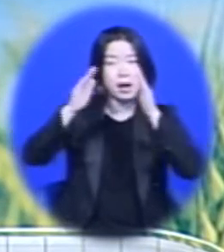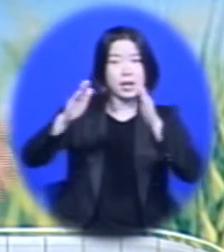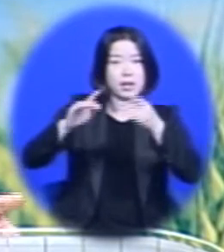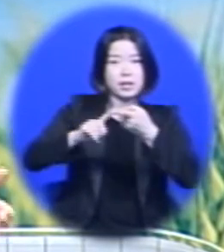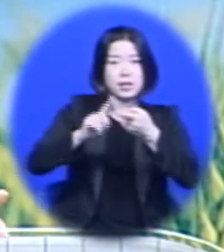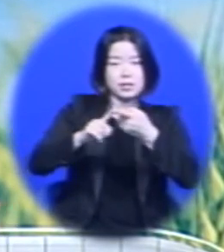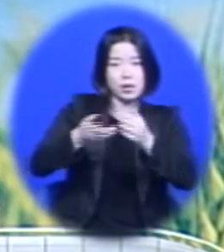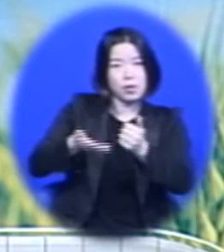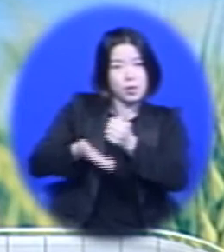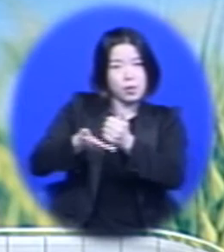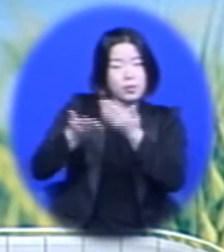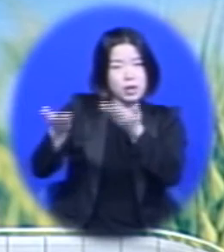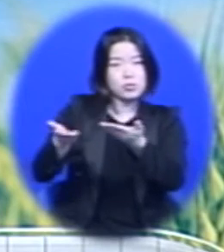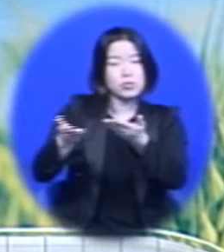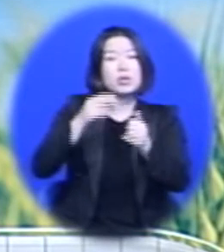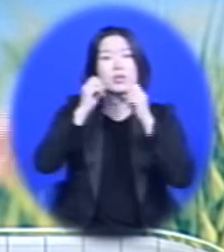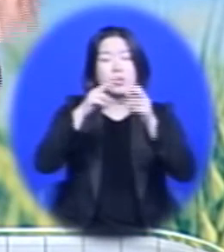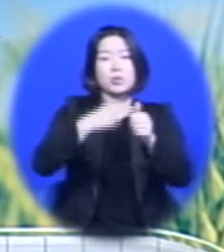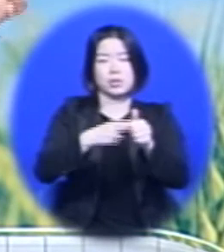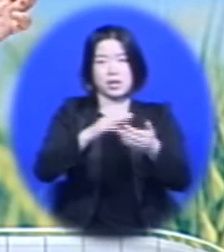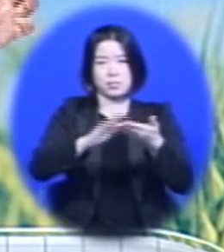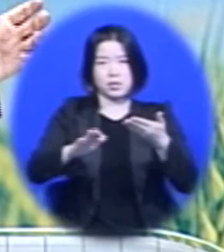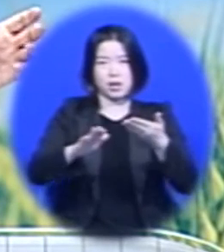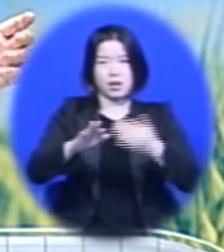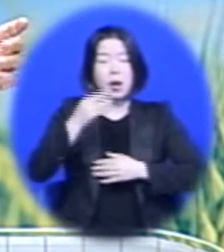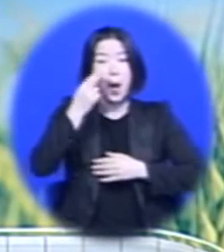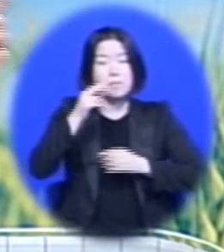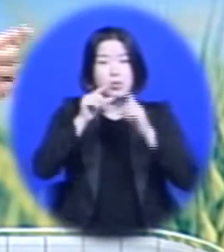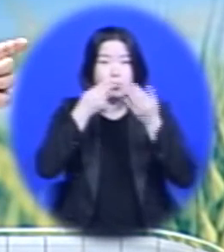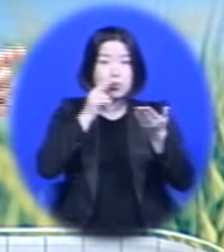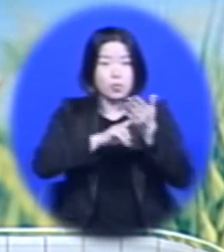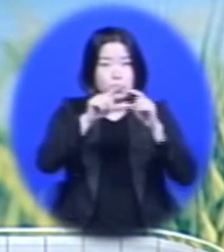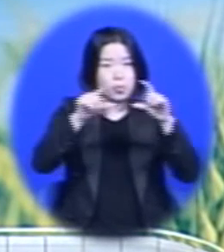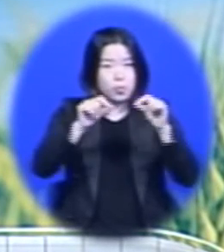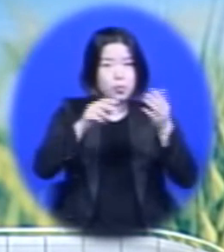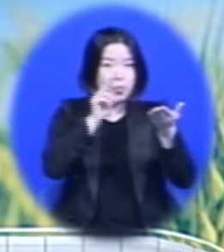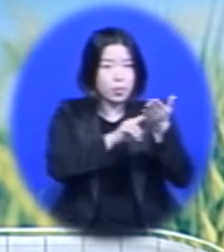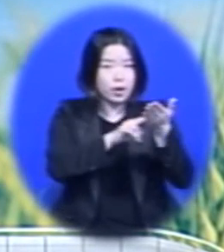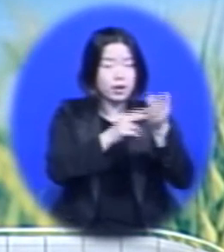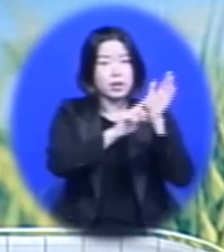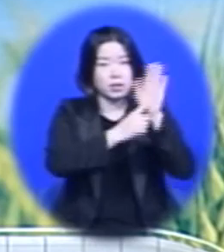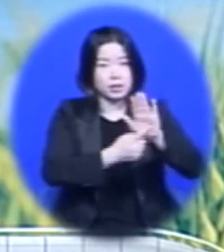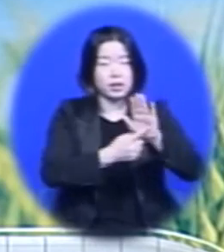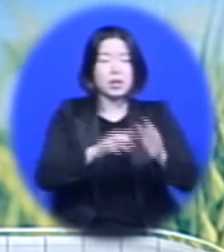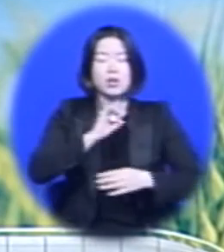자문해 준 그런 선교사였습니다. 미국 우표에 등재된 유일한 선교사이기도 합니다. 그는